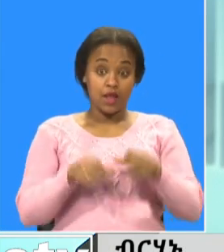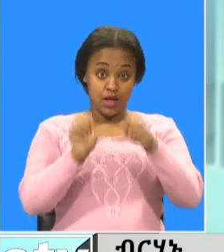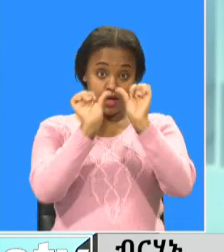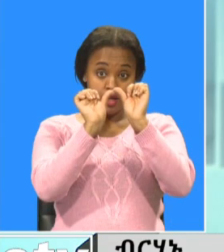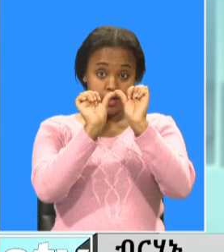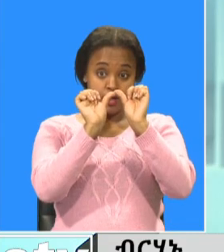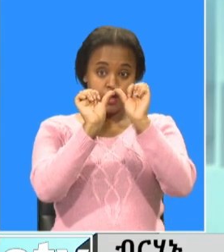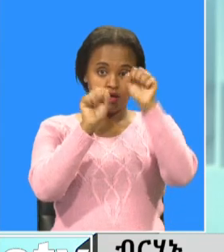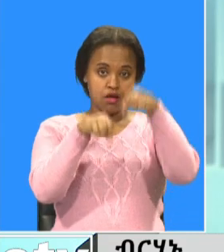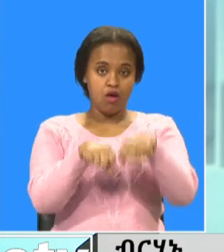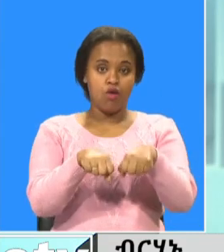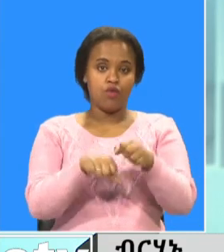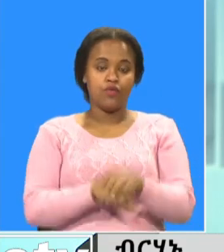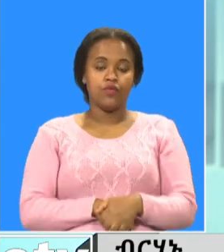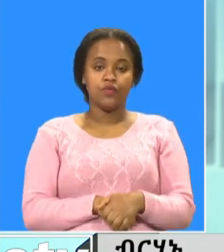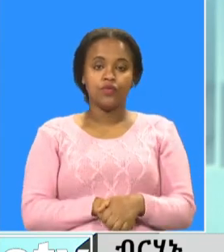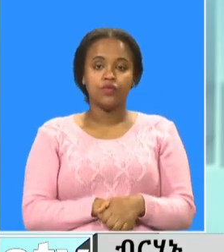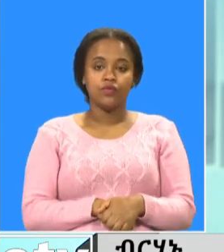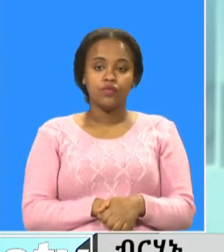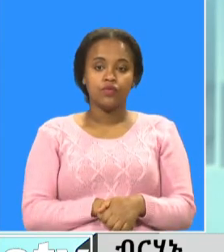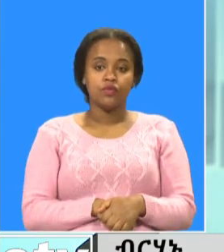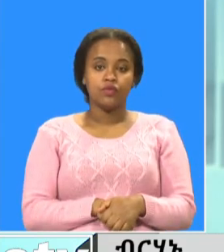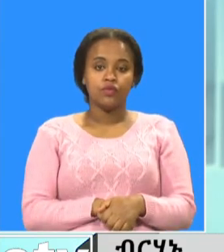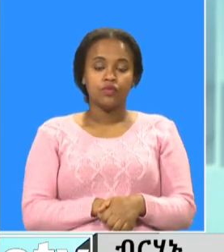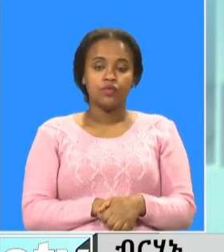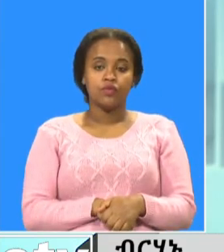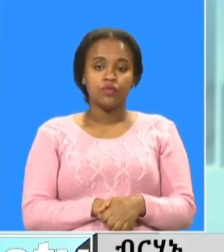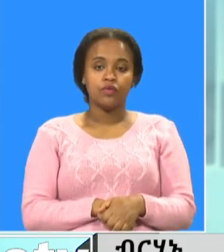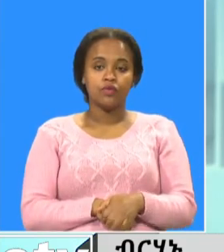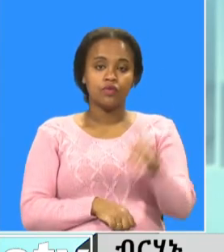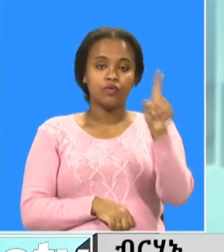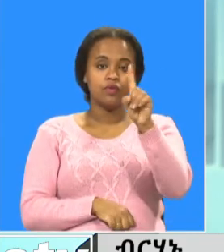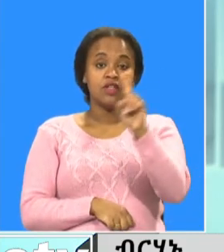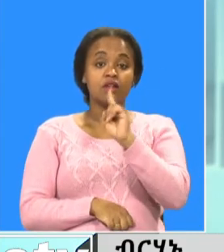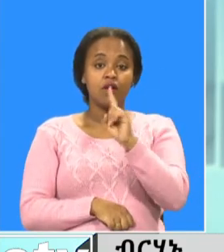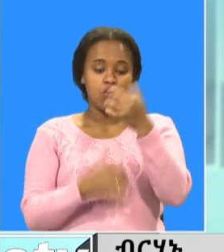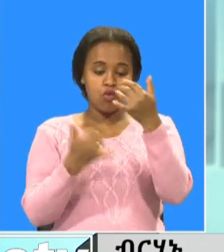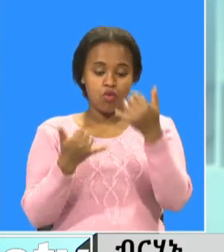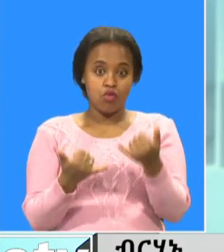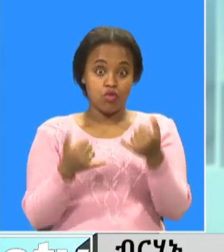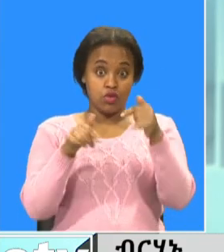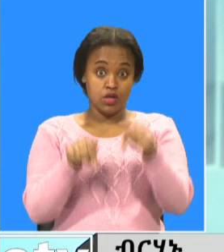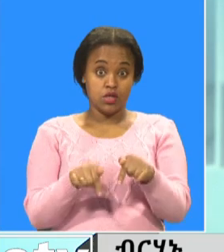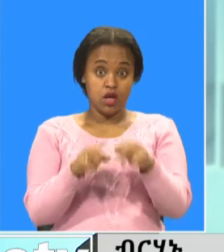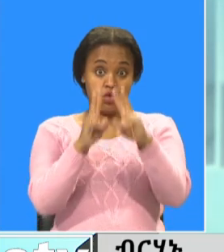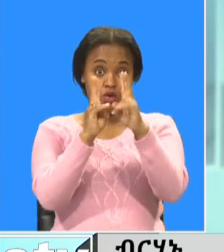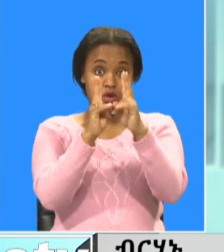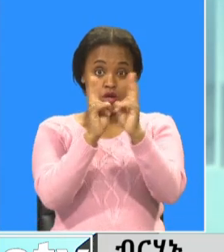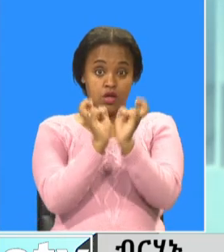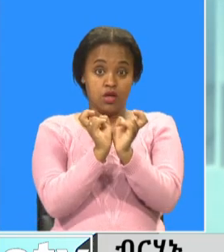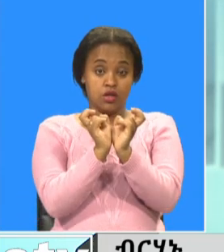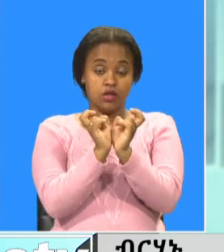ልቀጥል? አዎ መቀጠል ትችላለህ። ይሰማል። እሺ ምንድን ነው አሁን የዛሬው ርዕስ? ያው